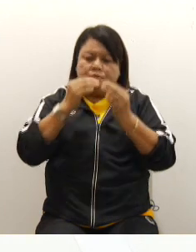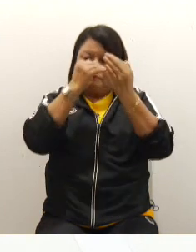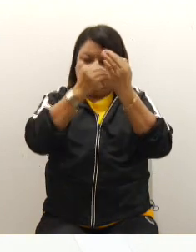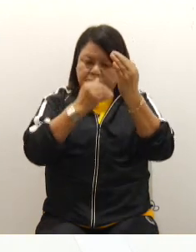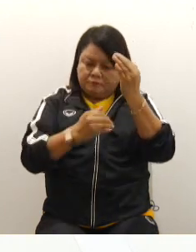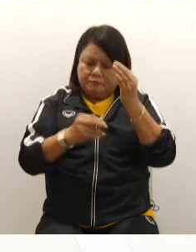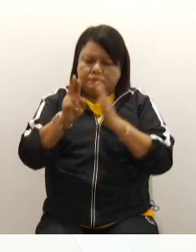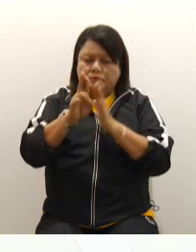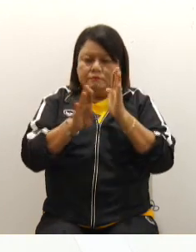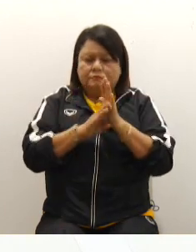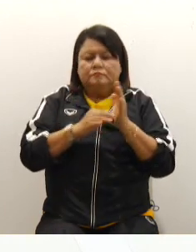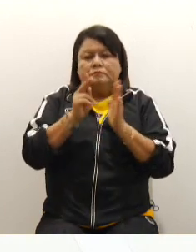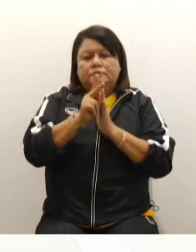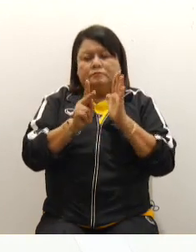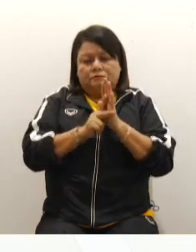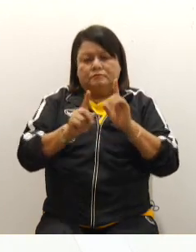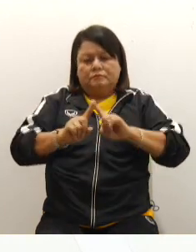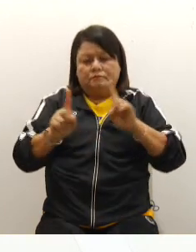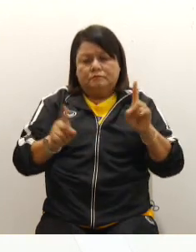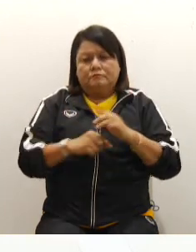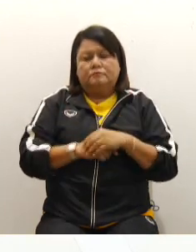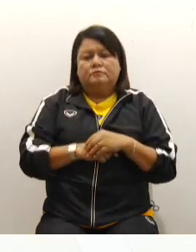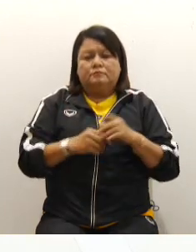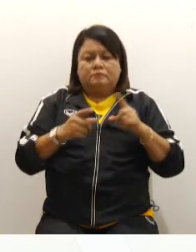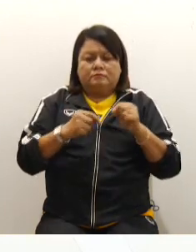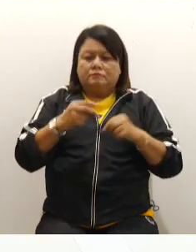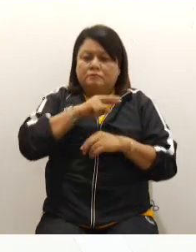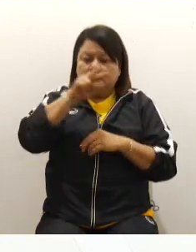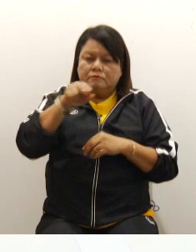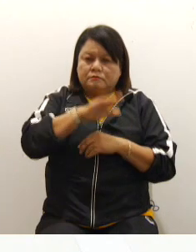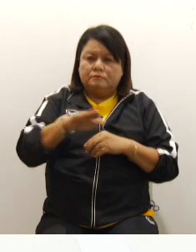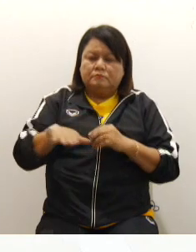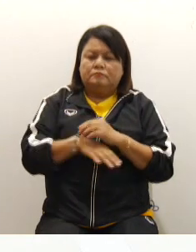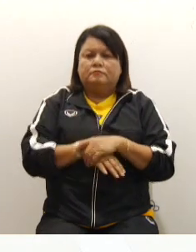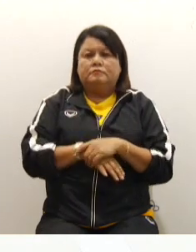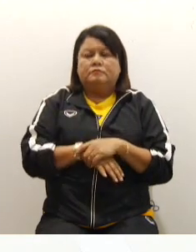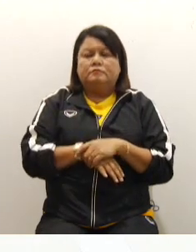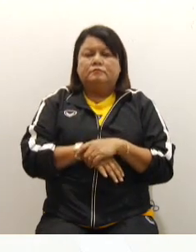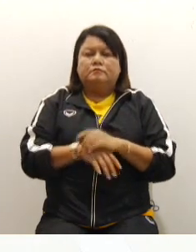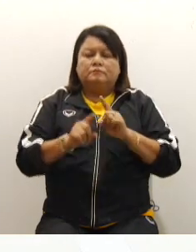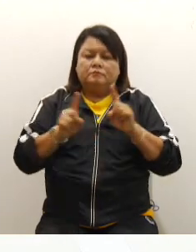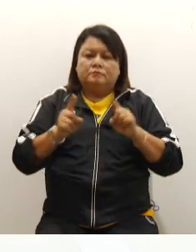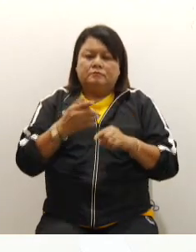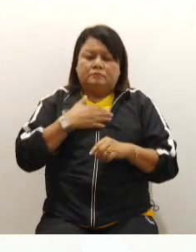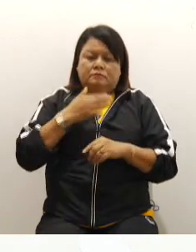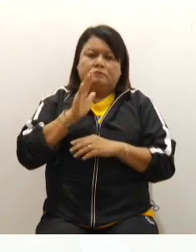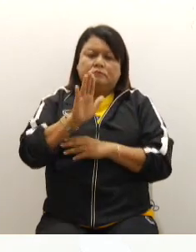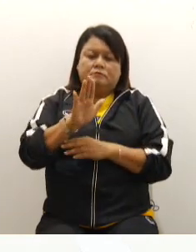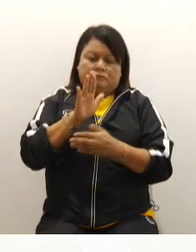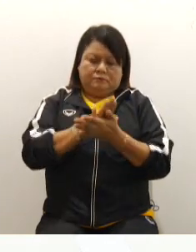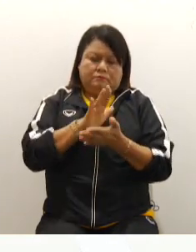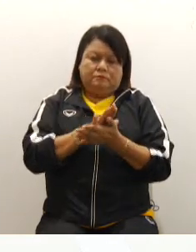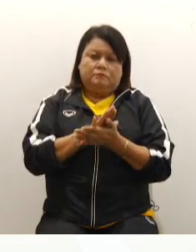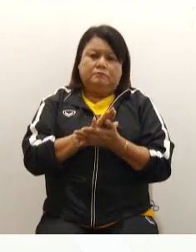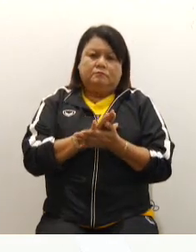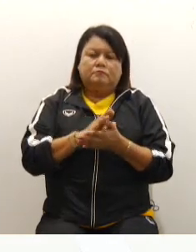บียบกฎเกณฑ์ต่างๆที่จะต้องนำไปสู่เรื่องของการดูแลเด็กนักเรียนนะครับอย่างไรก็ตามผมขอฝากสถานศึกษาว่า